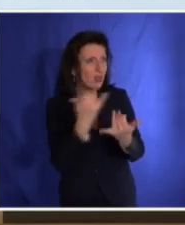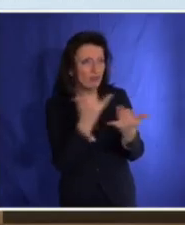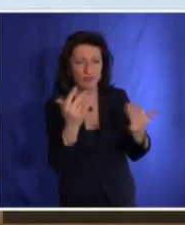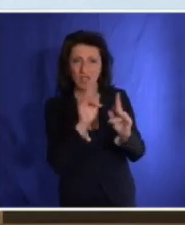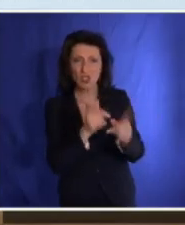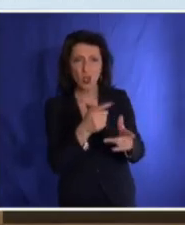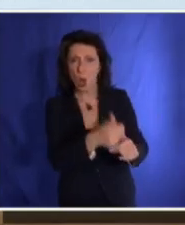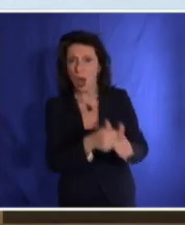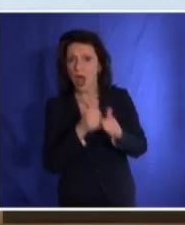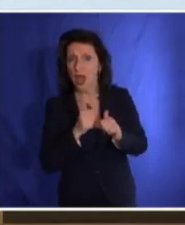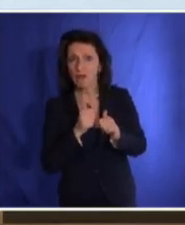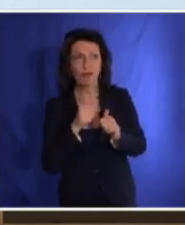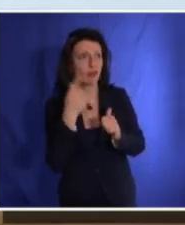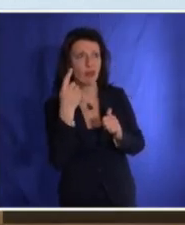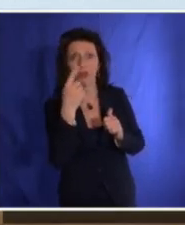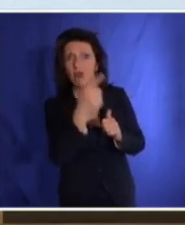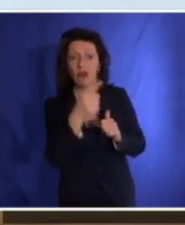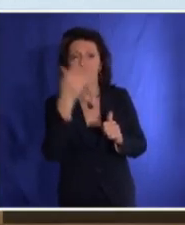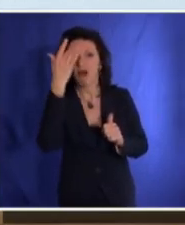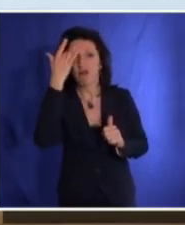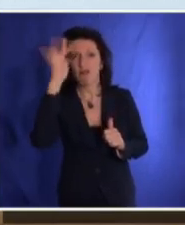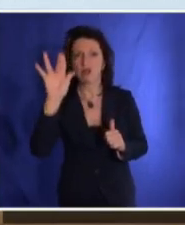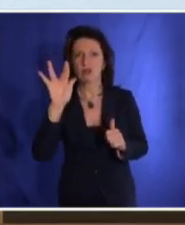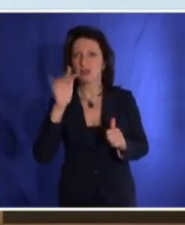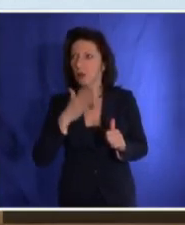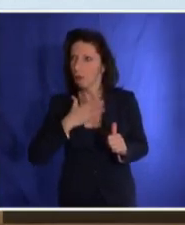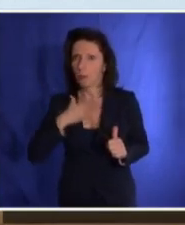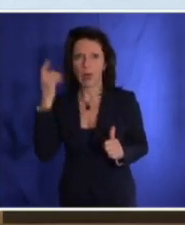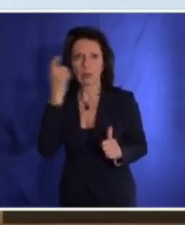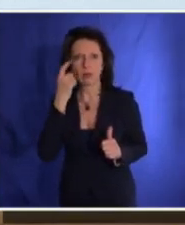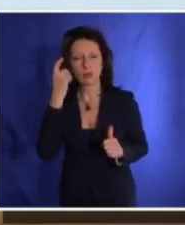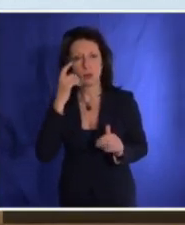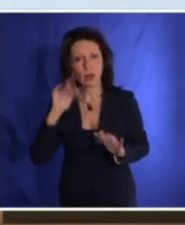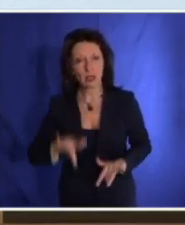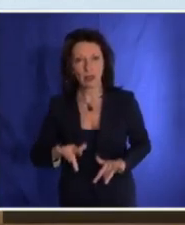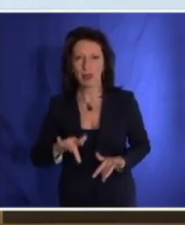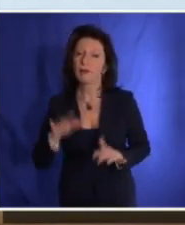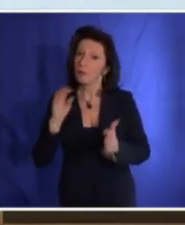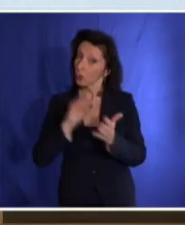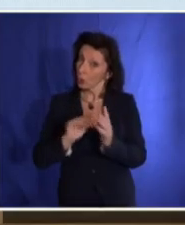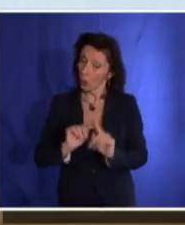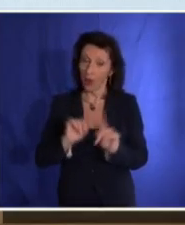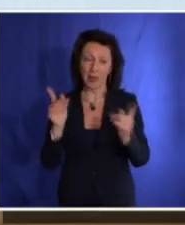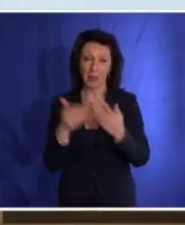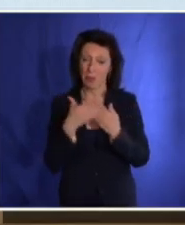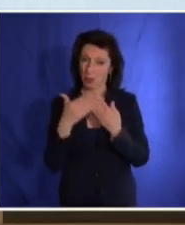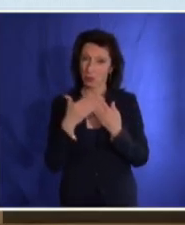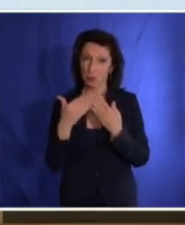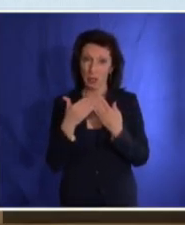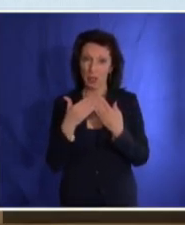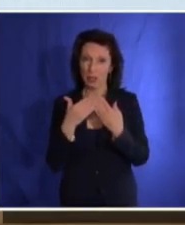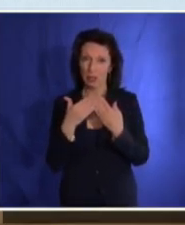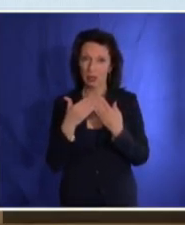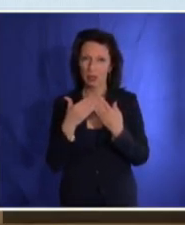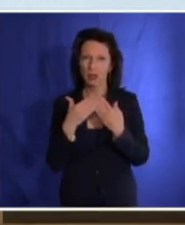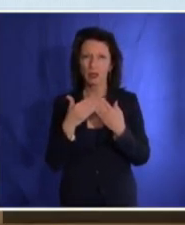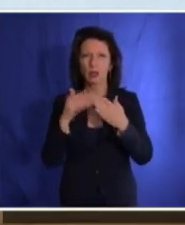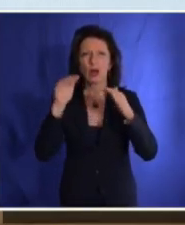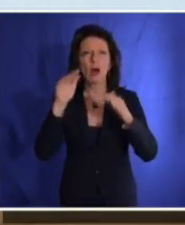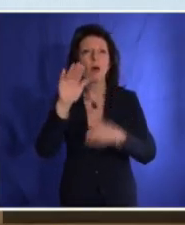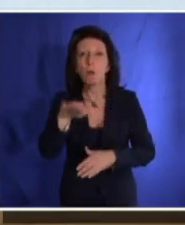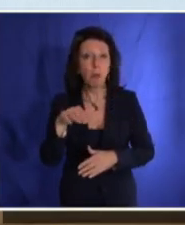was unsere Alltagssorgen sind? Und ein weiteres Beispiel. Man muss ja nur einmal